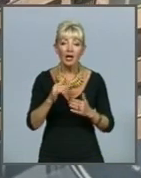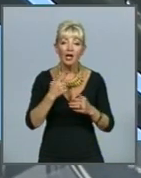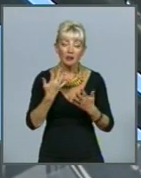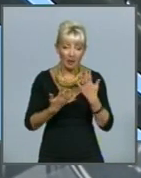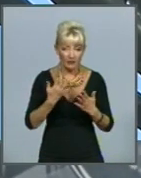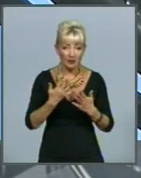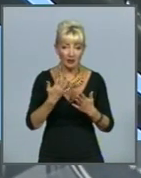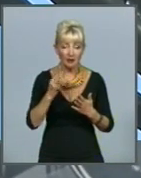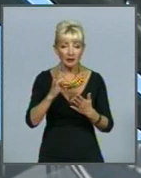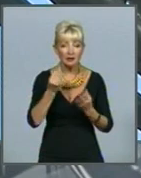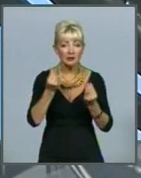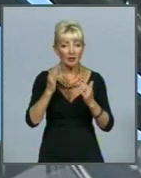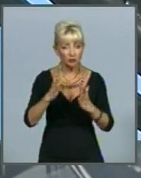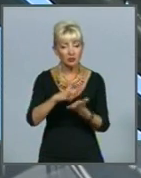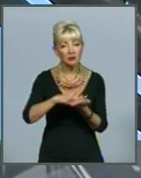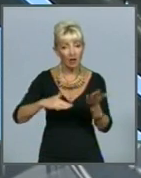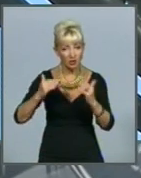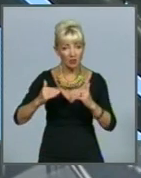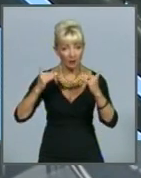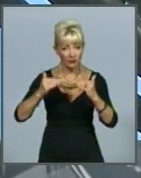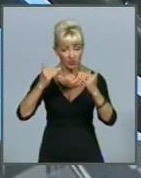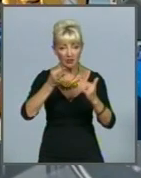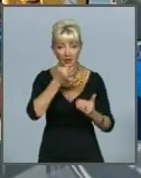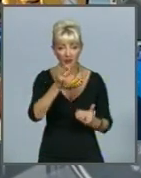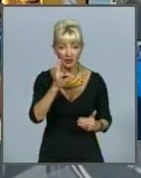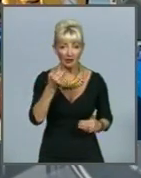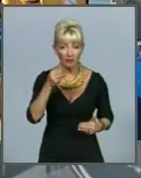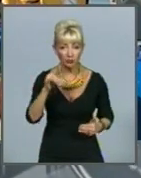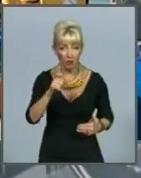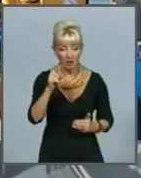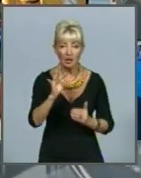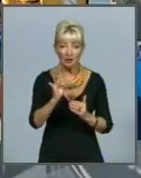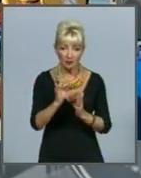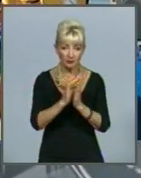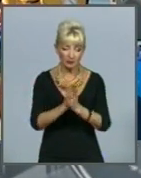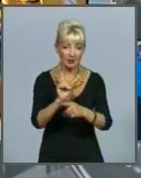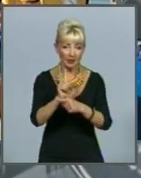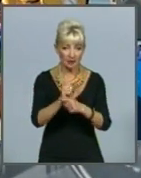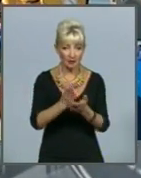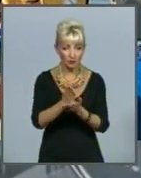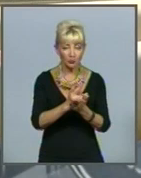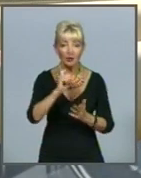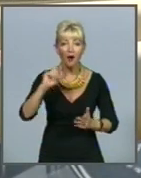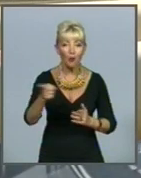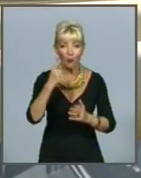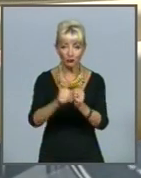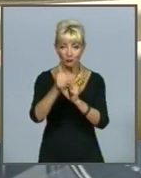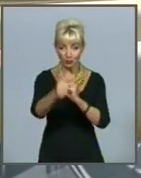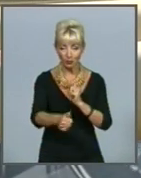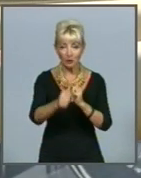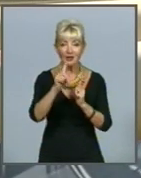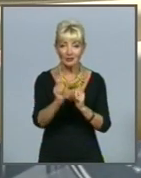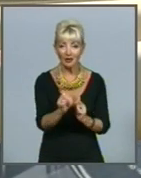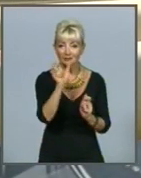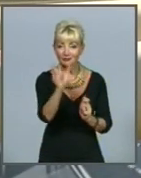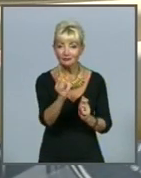надалі, говорять у «Нафтогазі». І пропонують споживачам замовити послугу на рік вперед за фіксованою ціною. Натомість